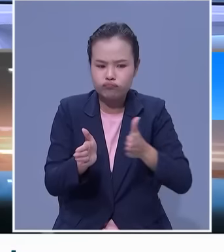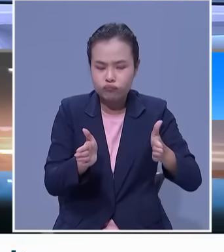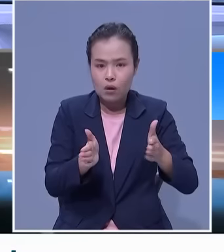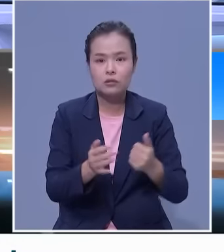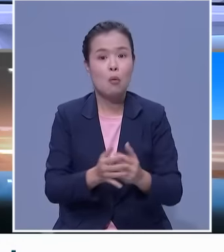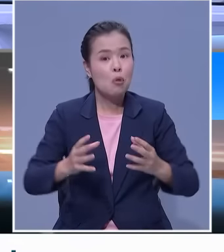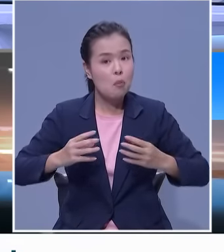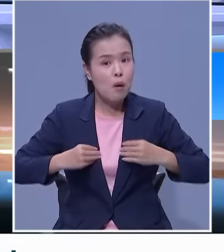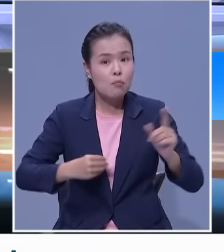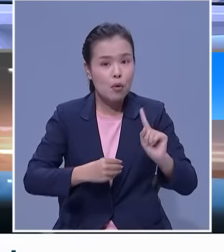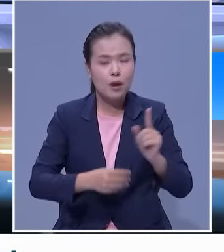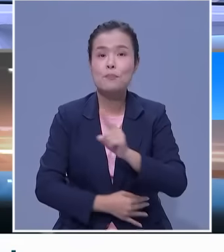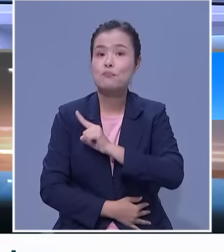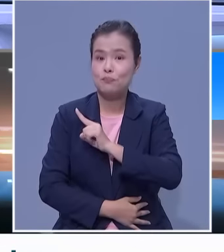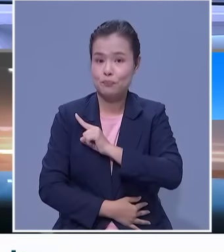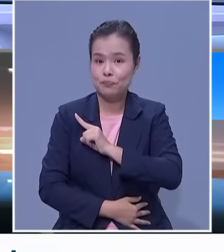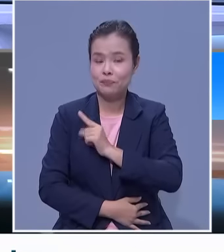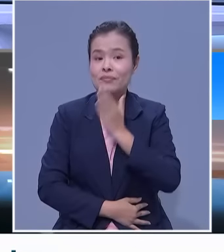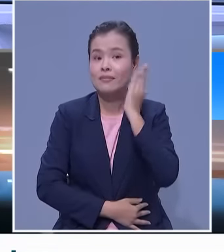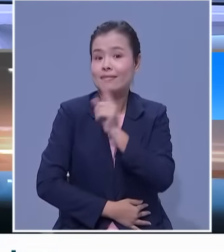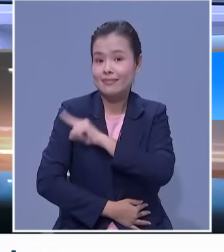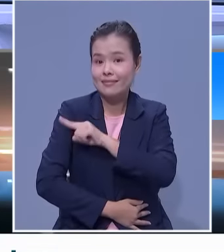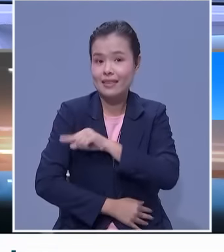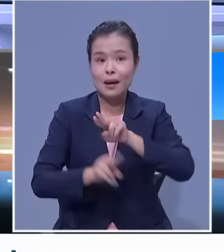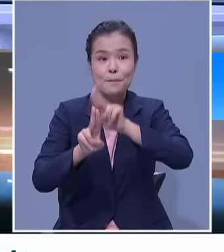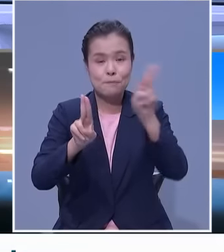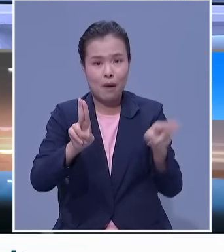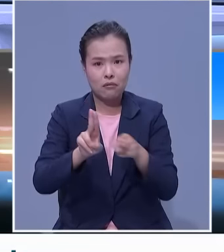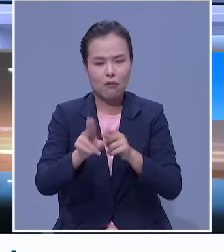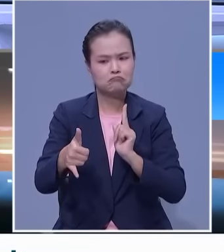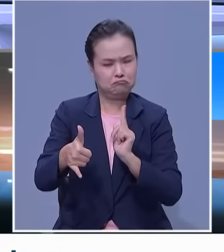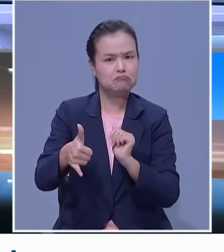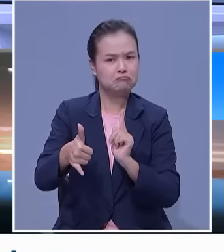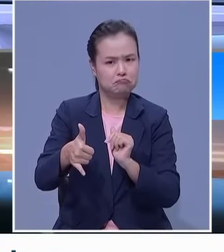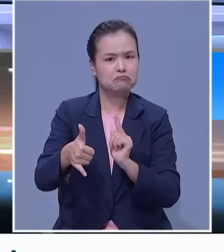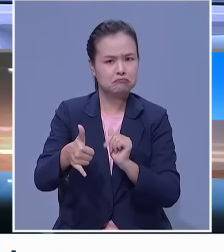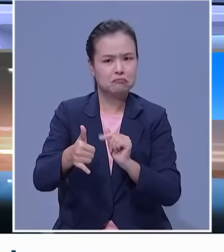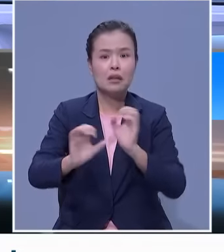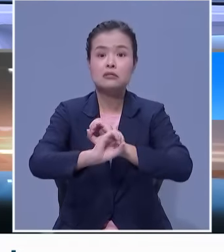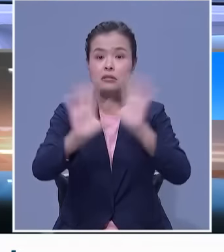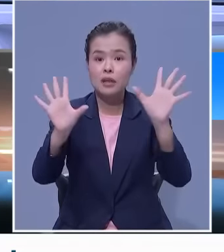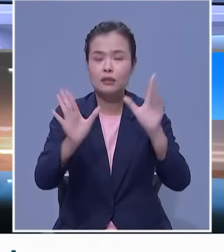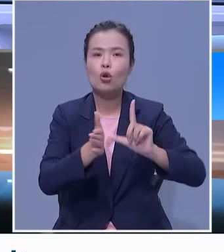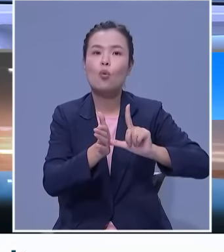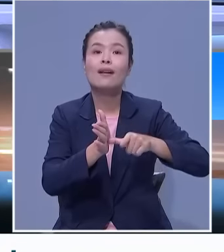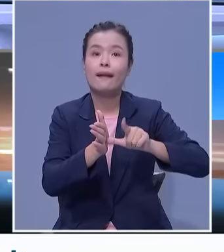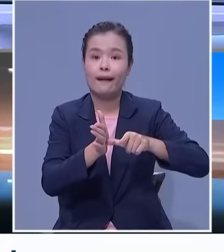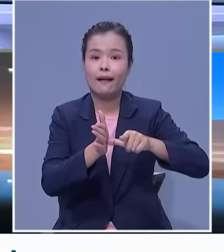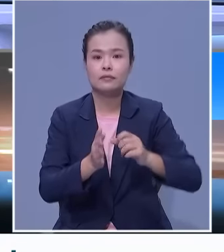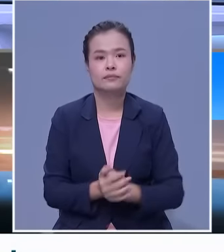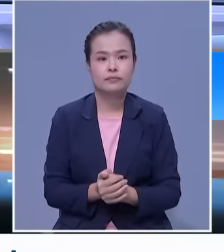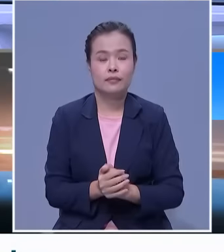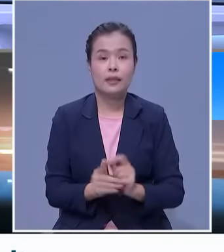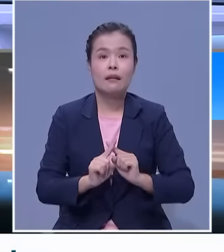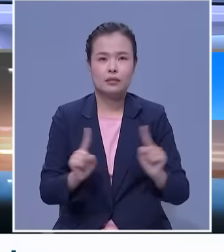เราก็ต้องยอมรับนะครับว่าบทบาทของร้อยเอกธรรมนัสภายในพลังประชารัฐโดดเด่นนะโดดเด่นมาตลอดในฐานะเลขาธิการพรรคแต่